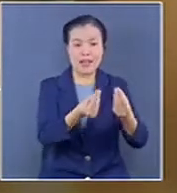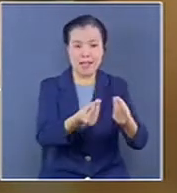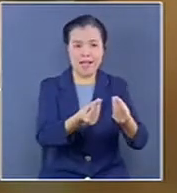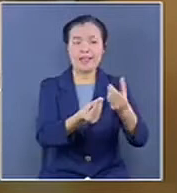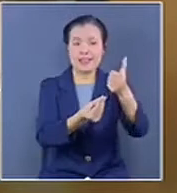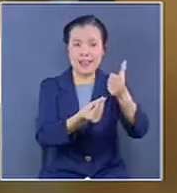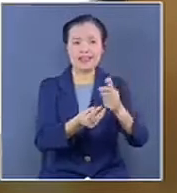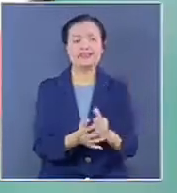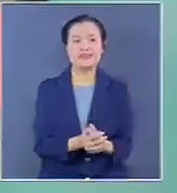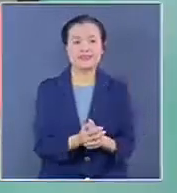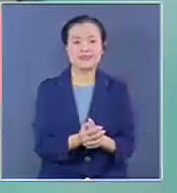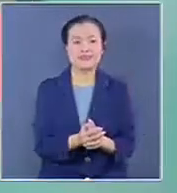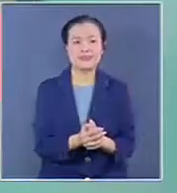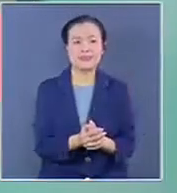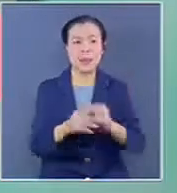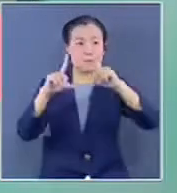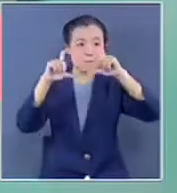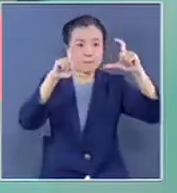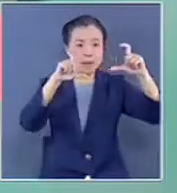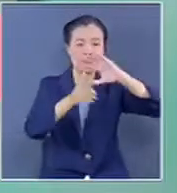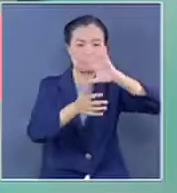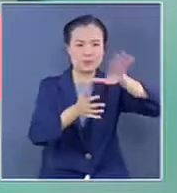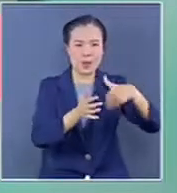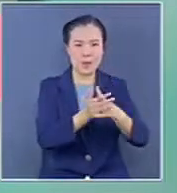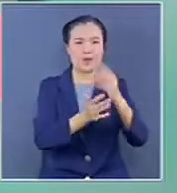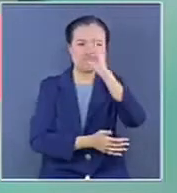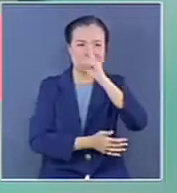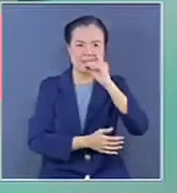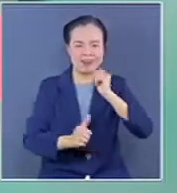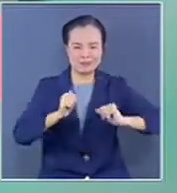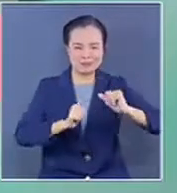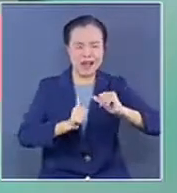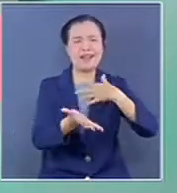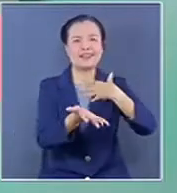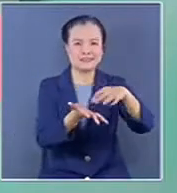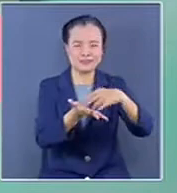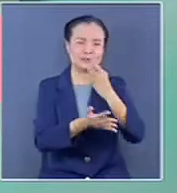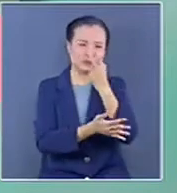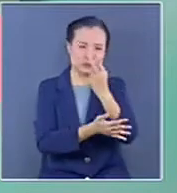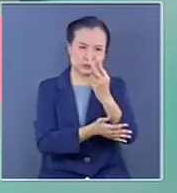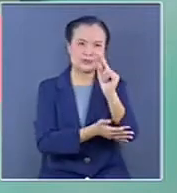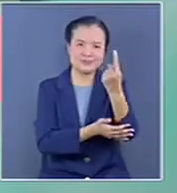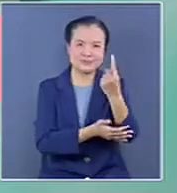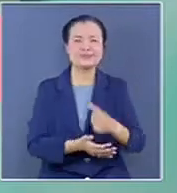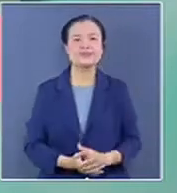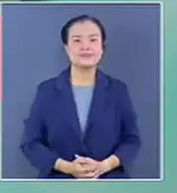จี้กันได้นะคะส่วนภาพบรรยากาศต่างๆก็สิสตาร์บันเทิงจะมาประมวลให้แฟนๆได้ชมกันอีกครั้งค่ะ